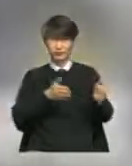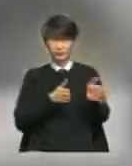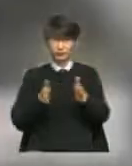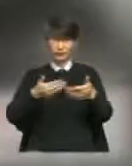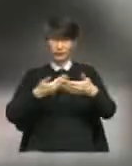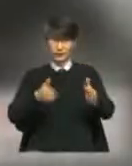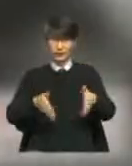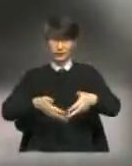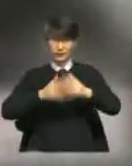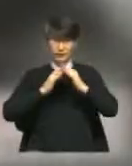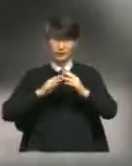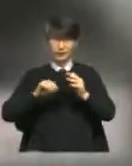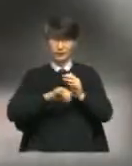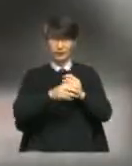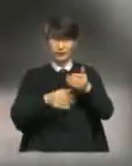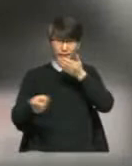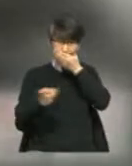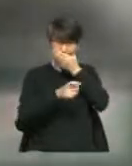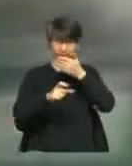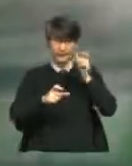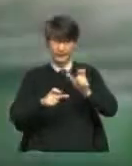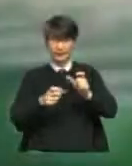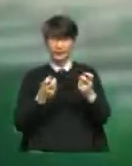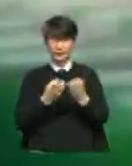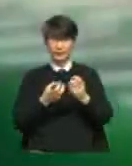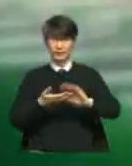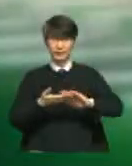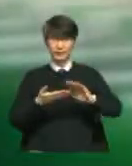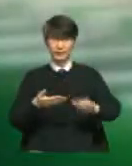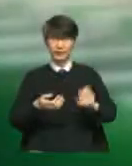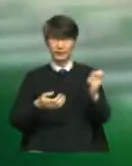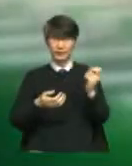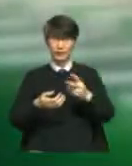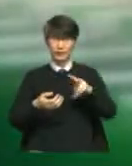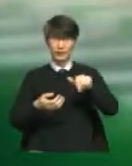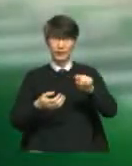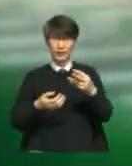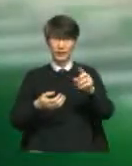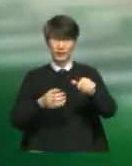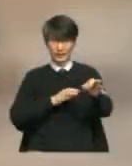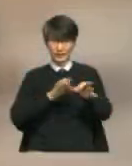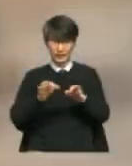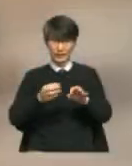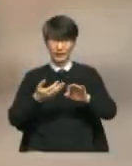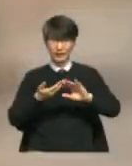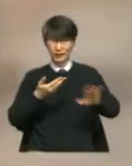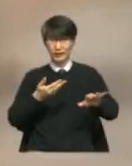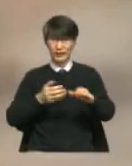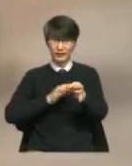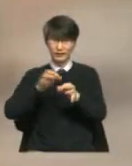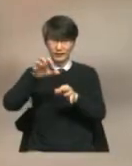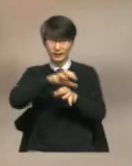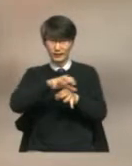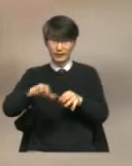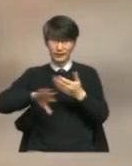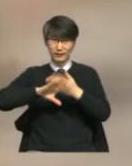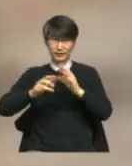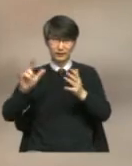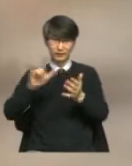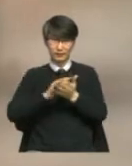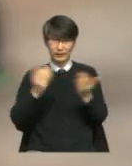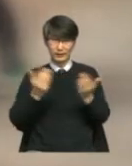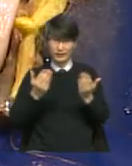시장 일대에 살균 소독을 강화하겠다는 방침입니다. 또 가락시장을 비롯한 일부 시장에선 외국인